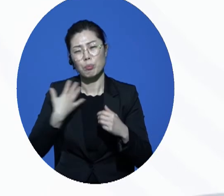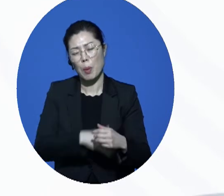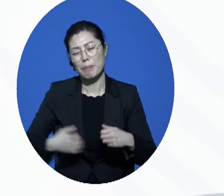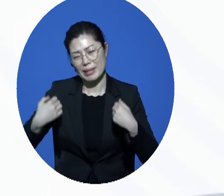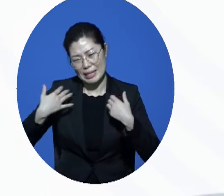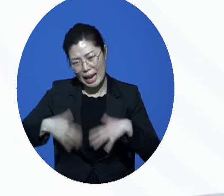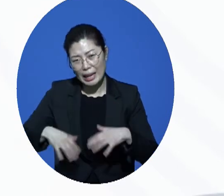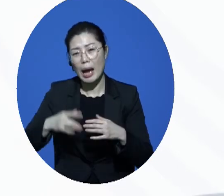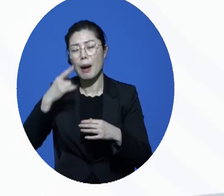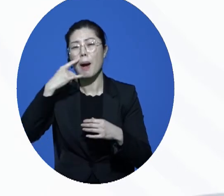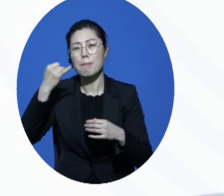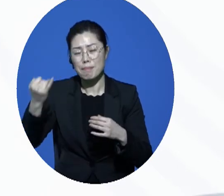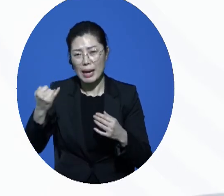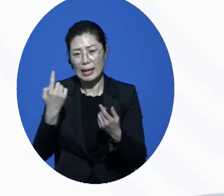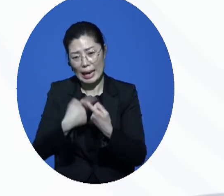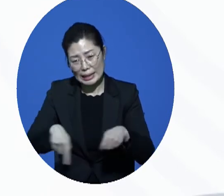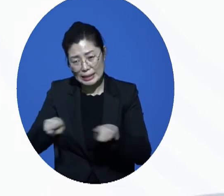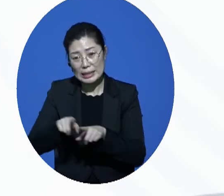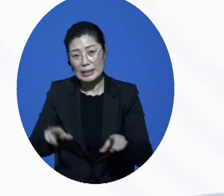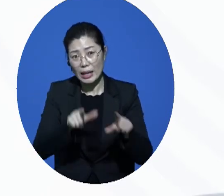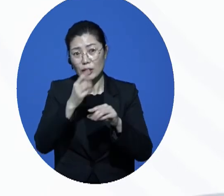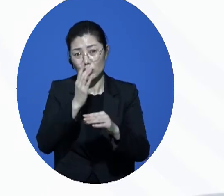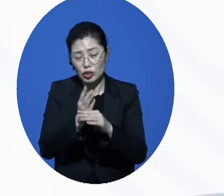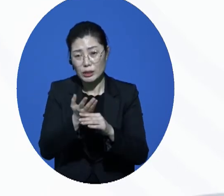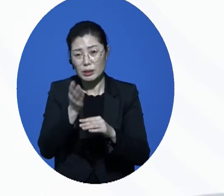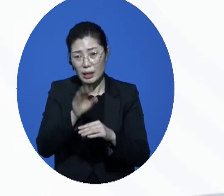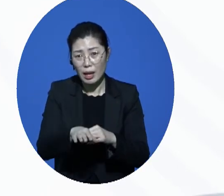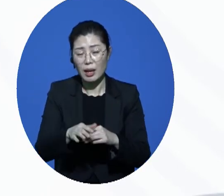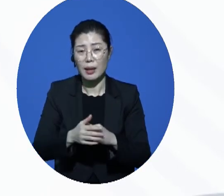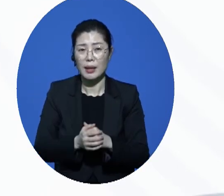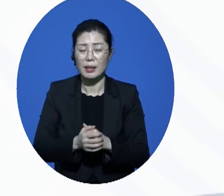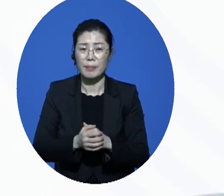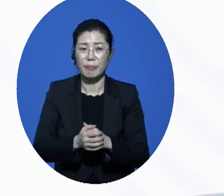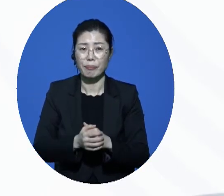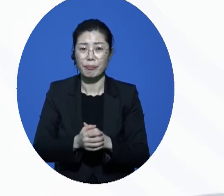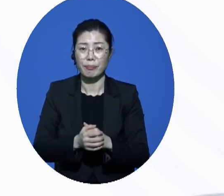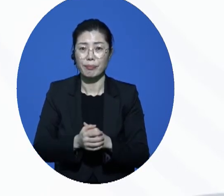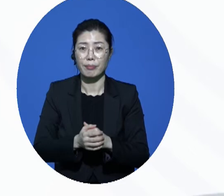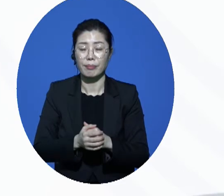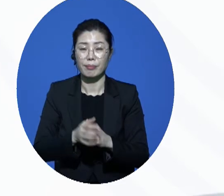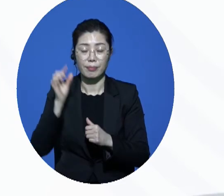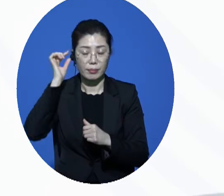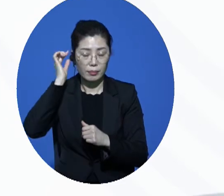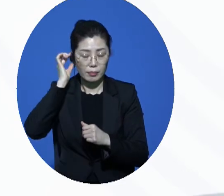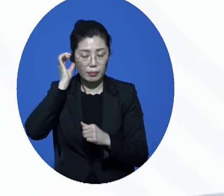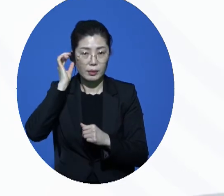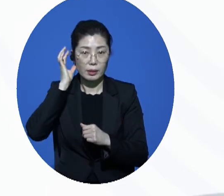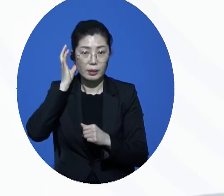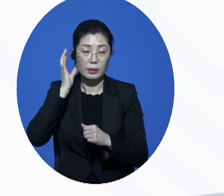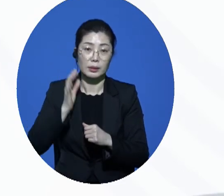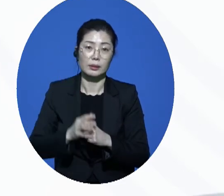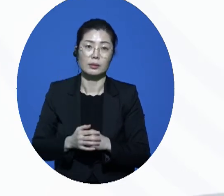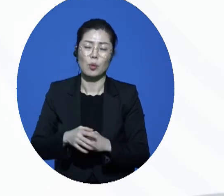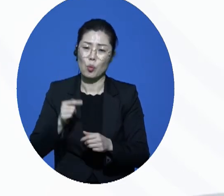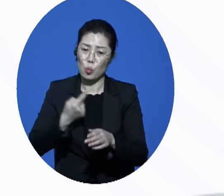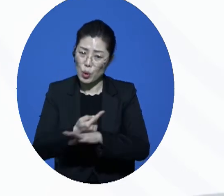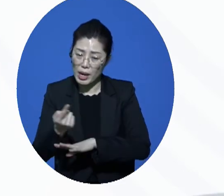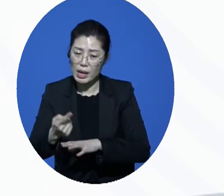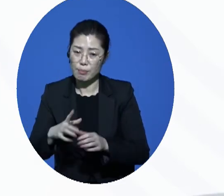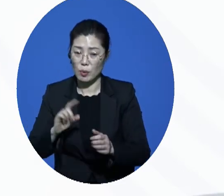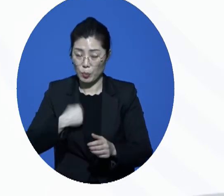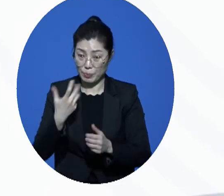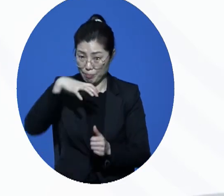활동이 어려운 장애인 당사자에 대해서 아주 기본적인 식사 지원을 하는 것 이외에는 전혀 아무런 조치를 할